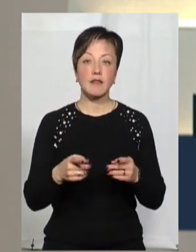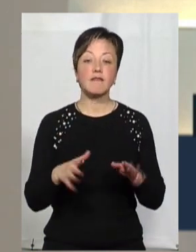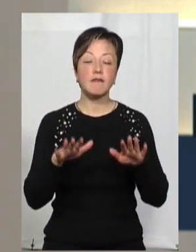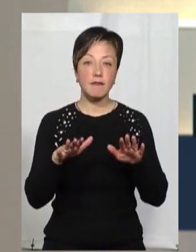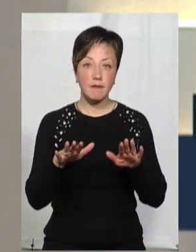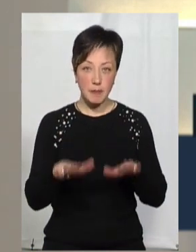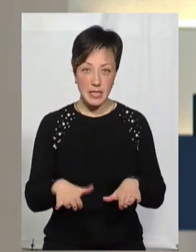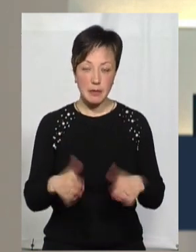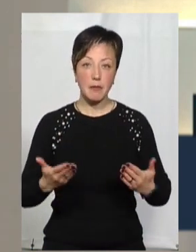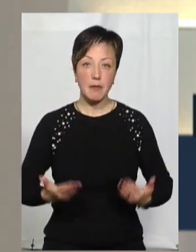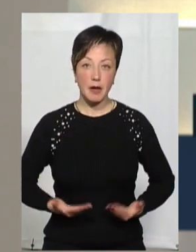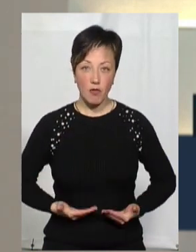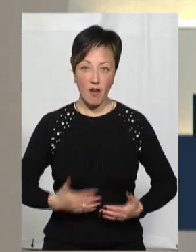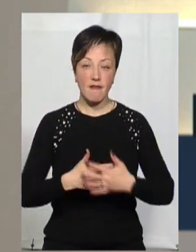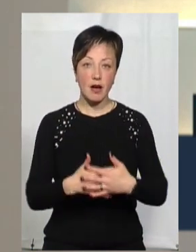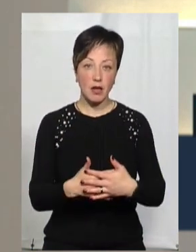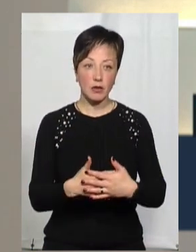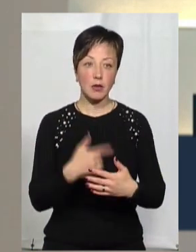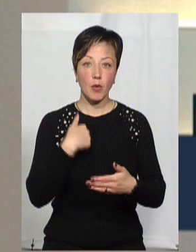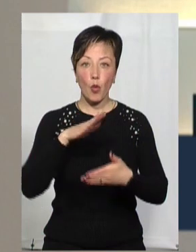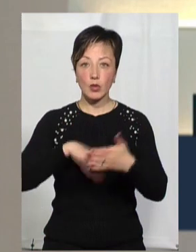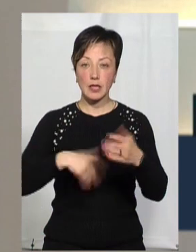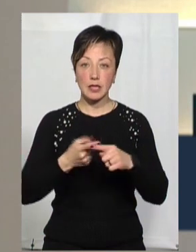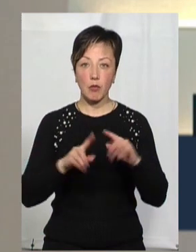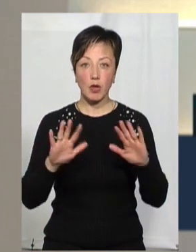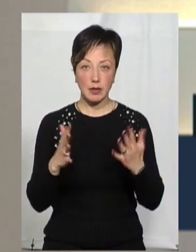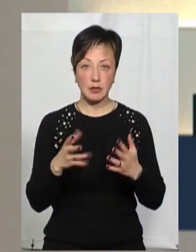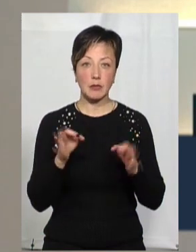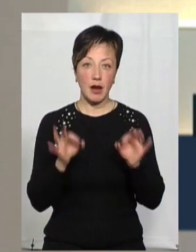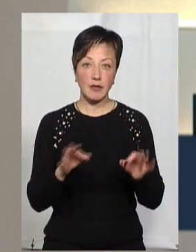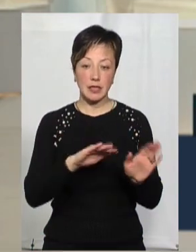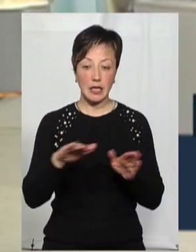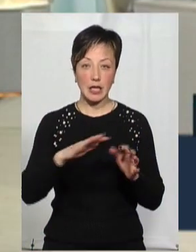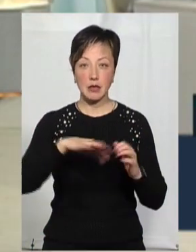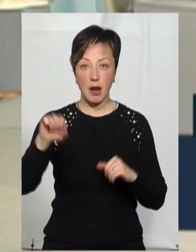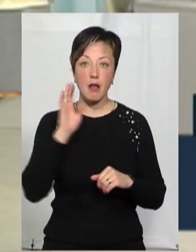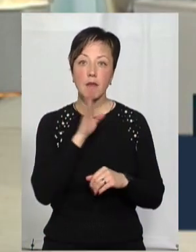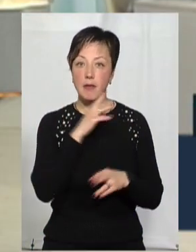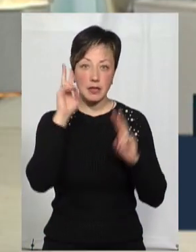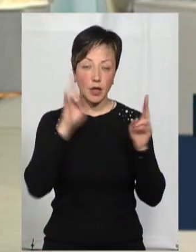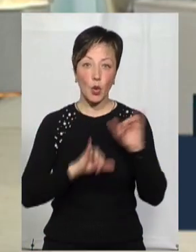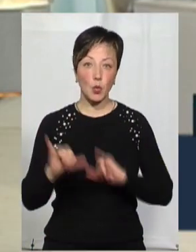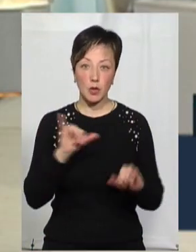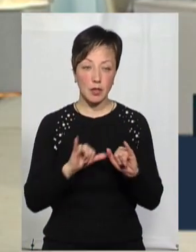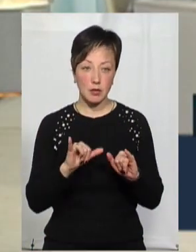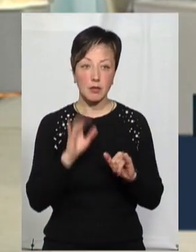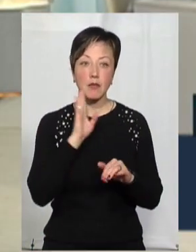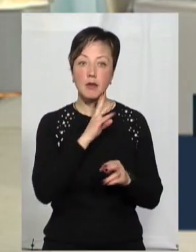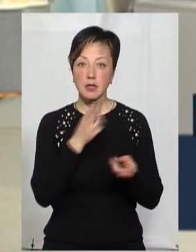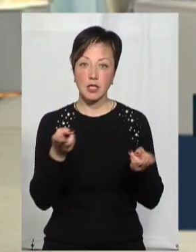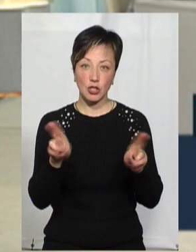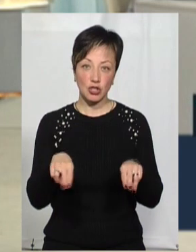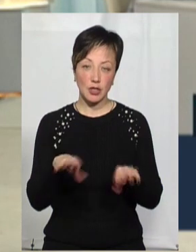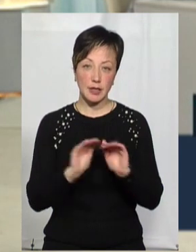місце перебування вагітної, тому що ми упустили цей момент, а насправді ж, да, дітей забрали, а мама не знала, куди пішла. Мама